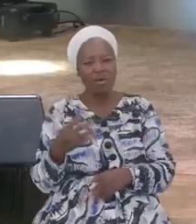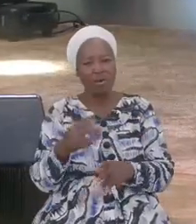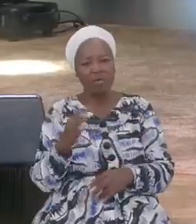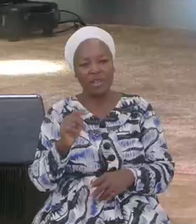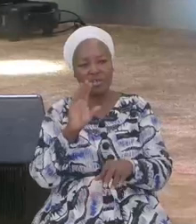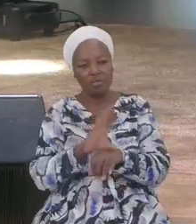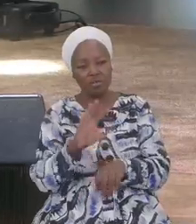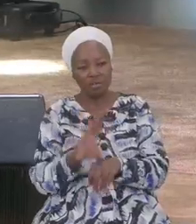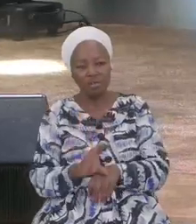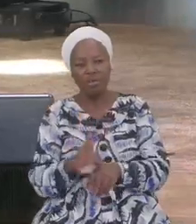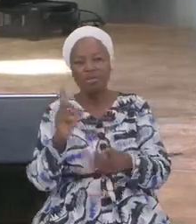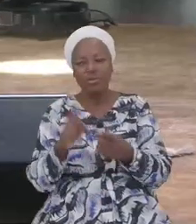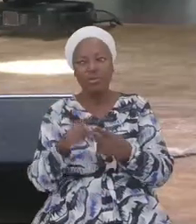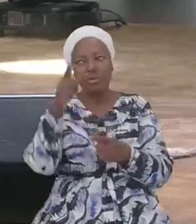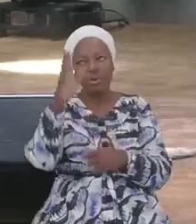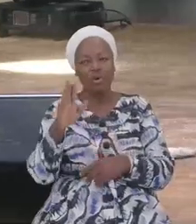Dieu.